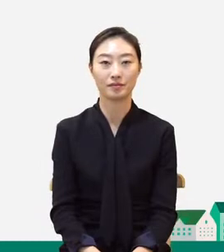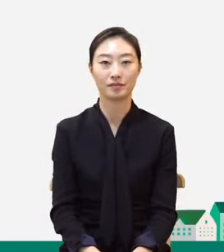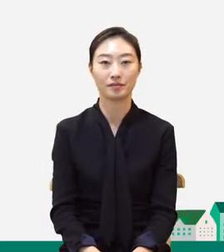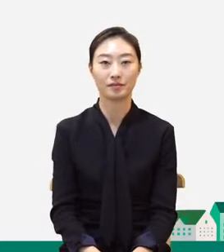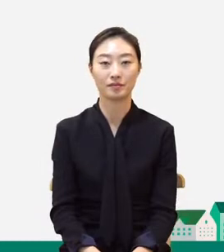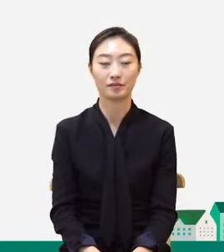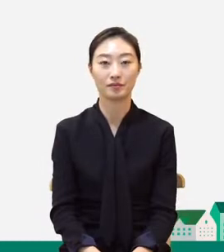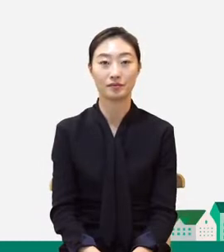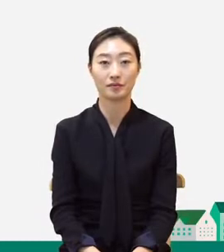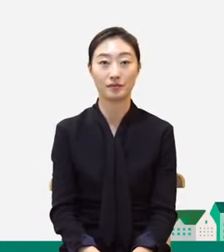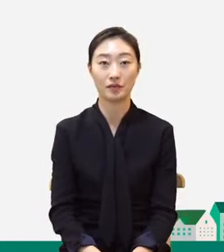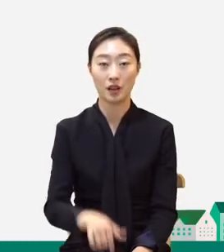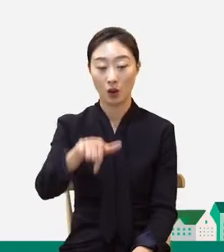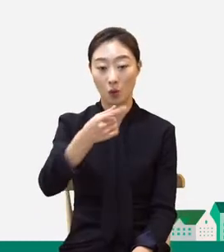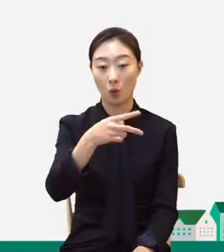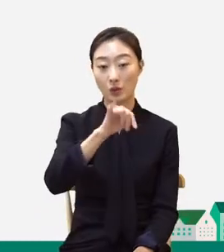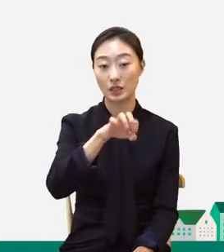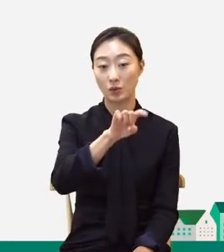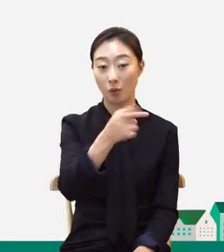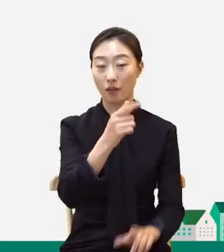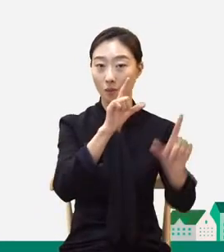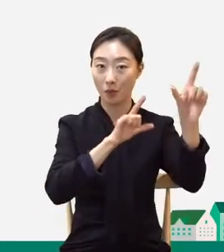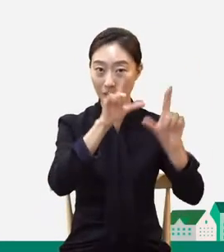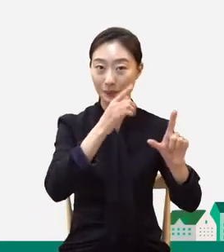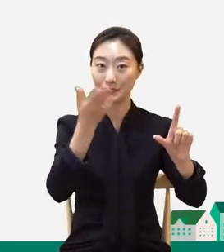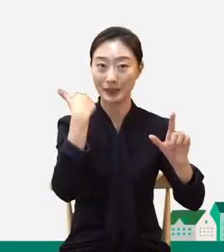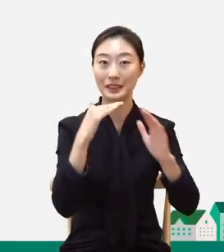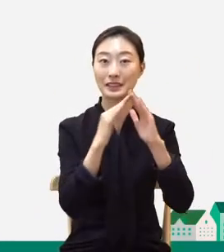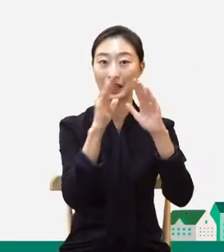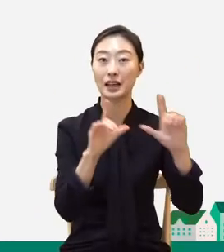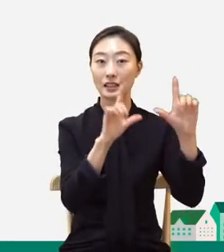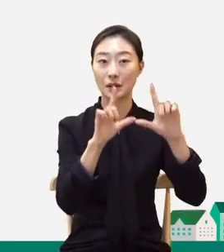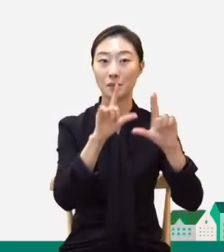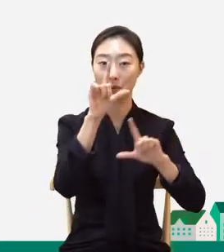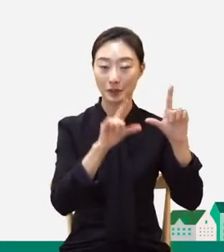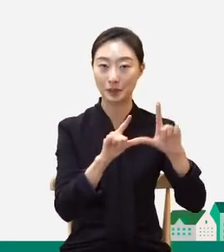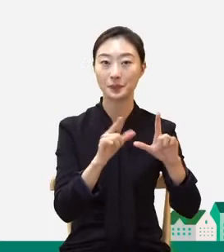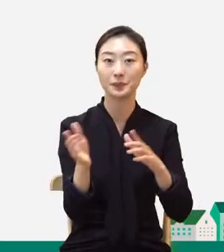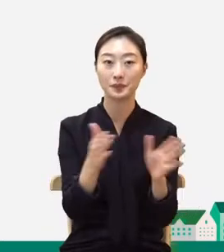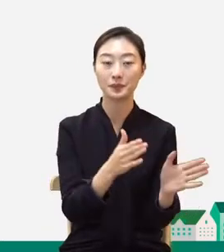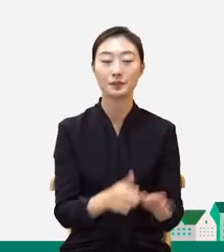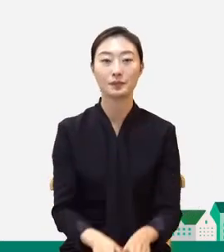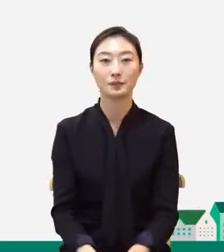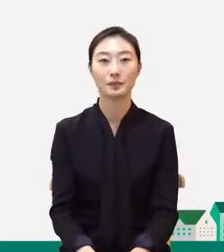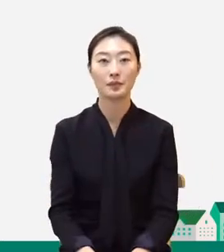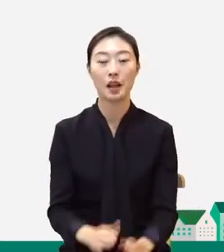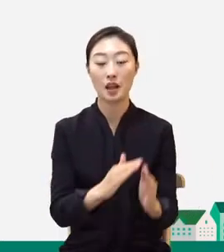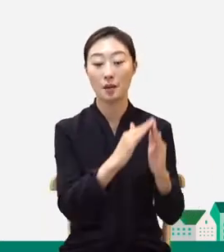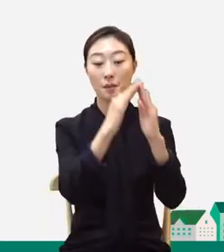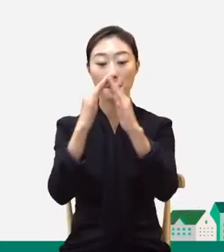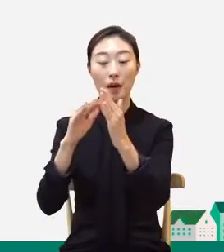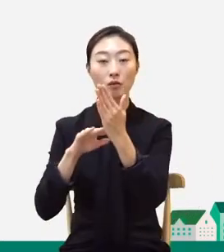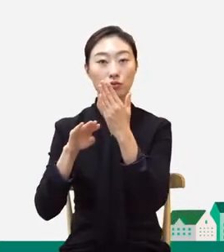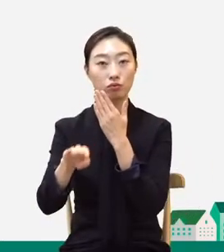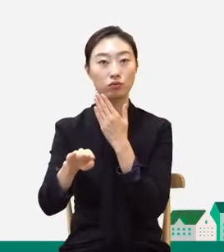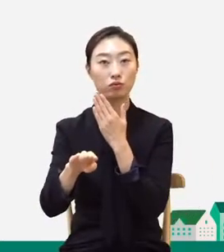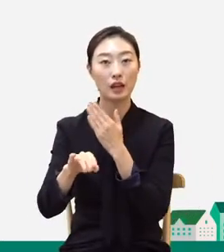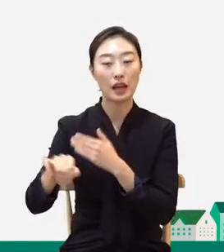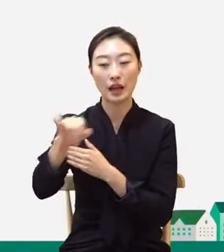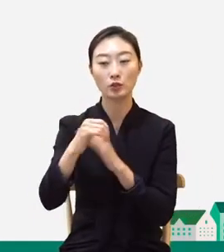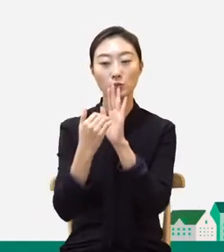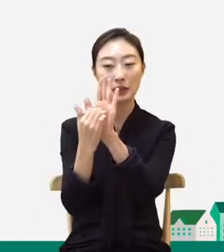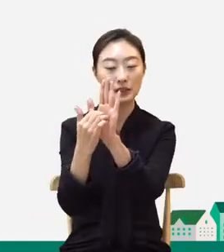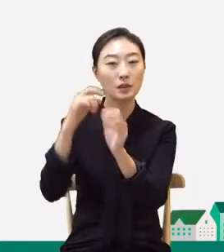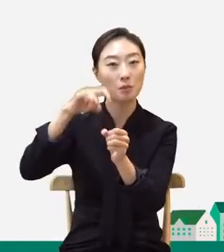왼쪽의 모습도 고시원 모습이네요. 그런 모습이 있고 이거는 입주를 해서 이제 해충 방제